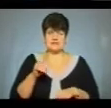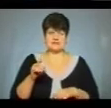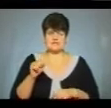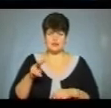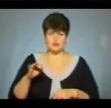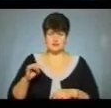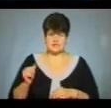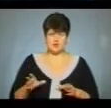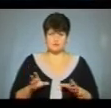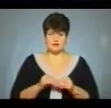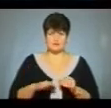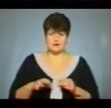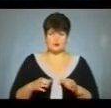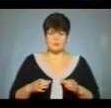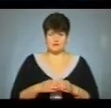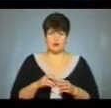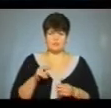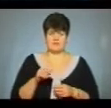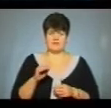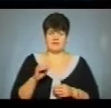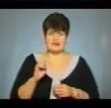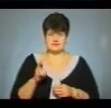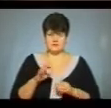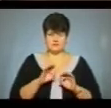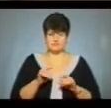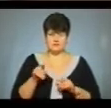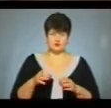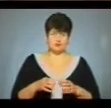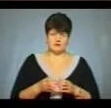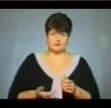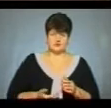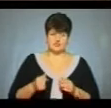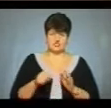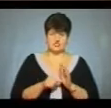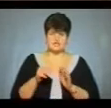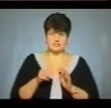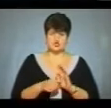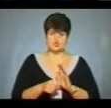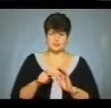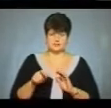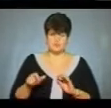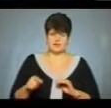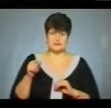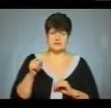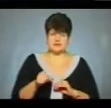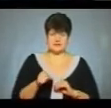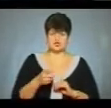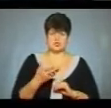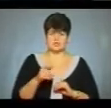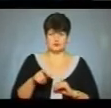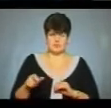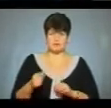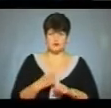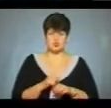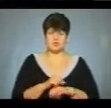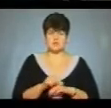об'єднаної територіальної громади Любомир Фесик розповів, що у їхній громаді проживає 6600 осіб, тисяча із яких працюють за